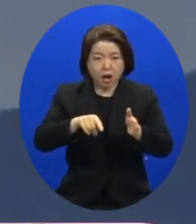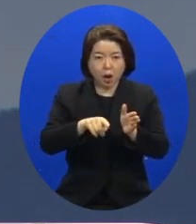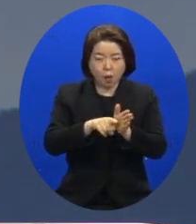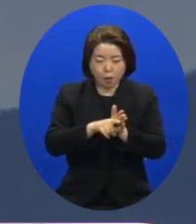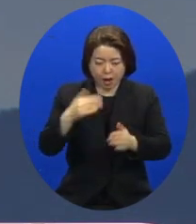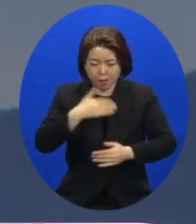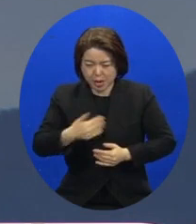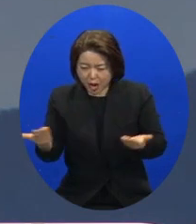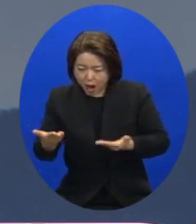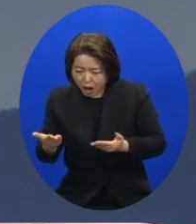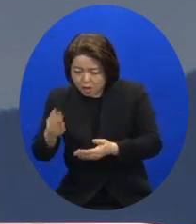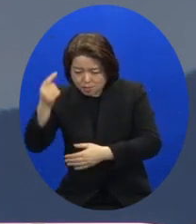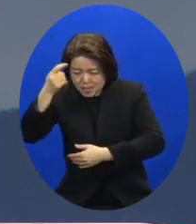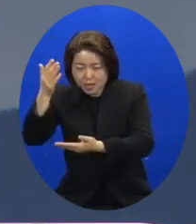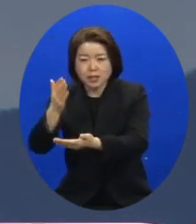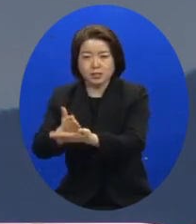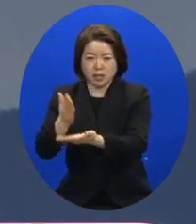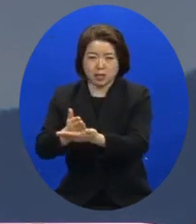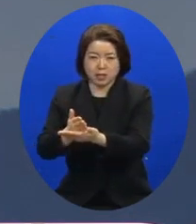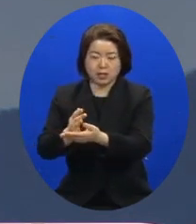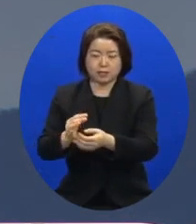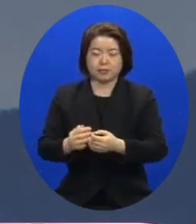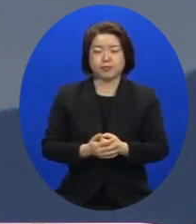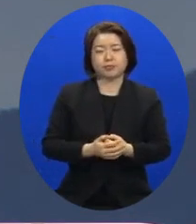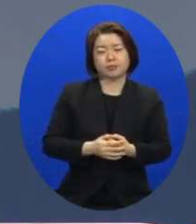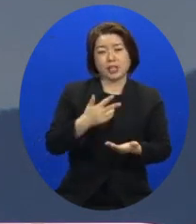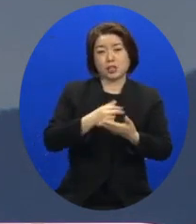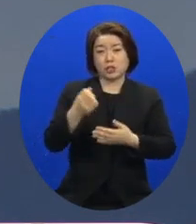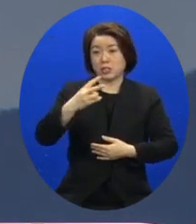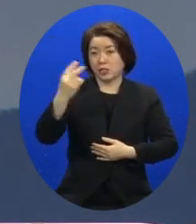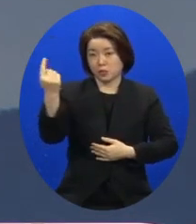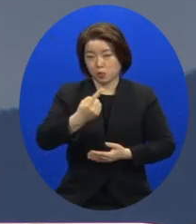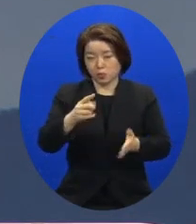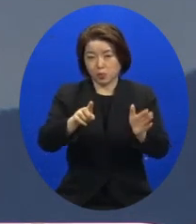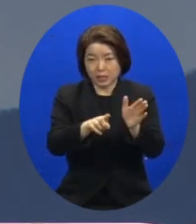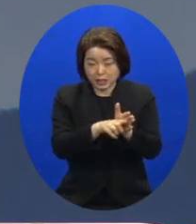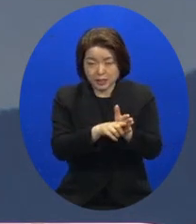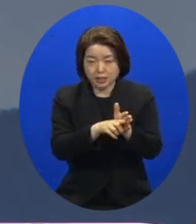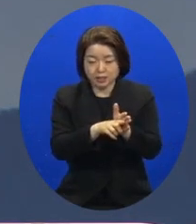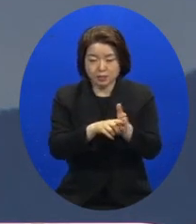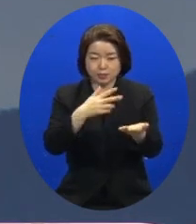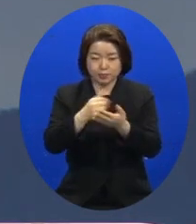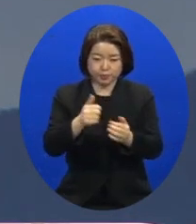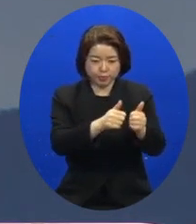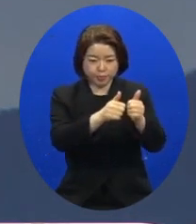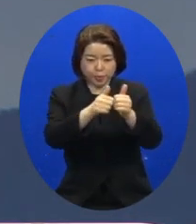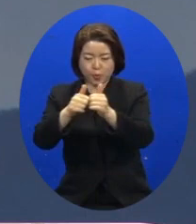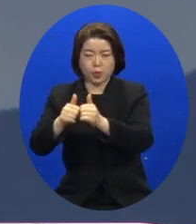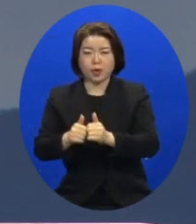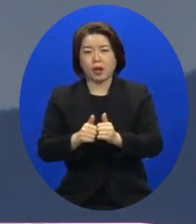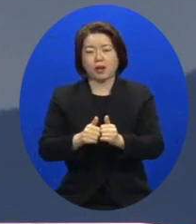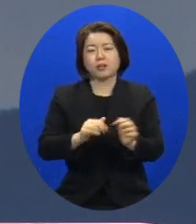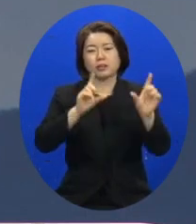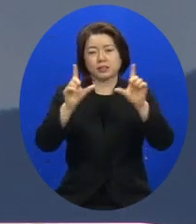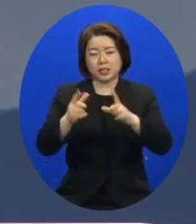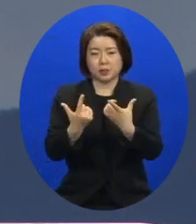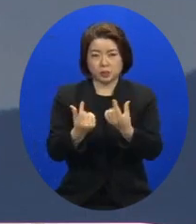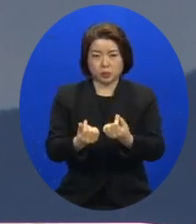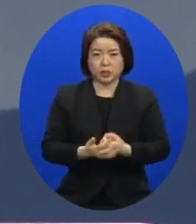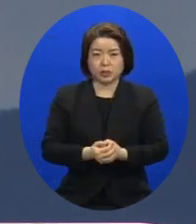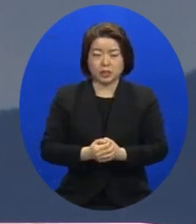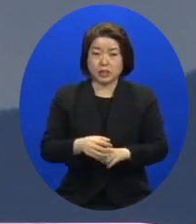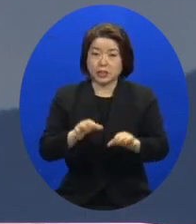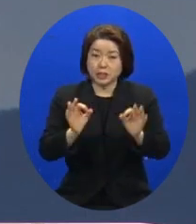일을 도모하지 말라. 재림신앙은 주님과 동행하는 삶을 사는 것입니다.